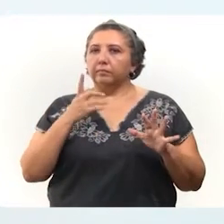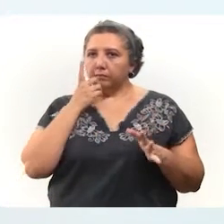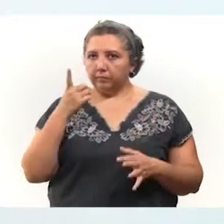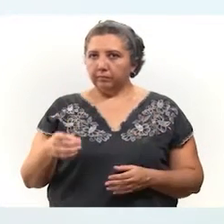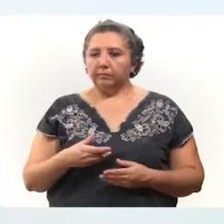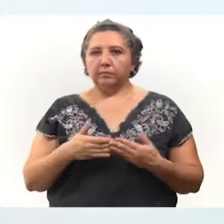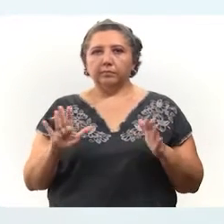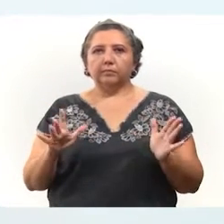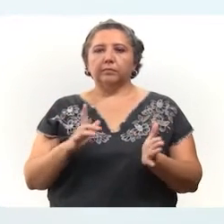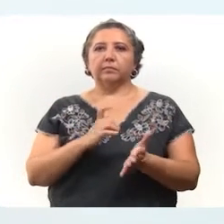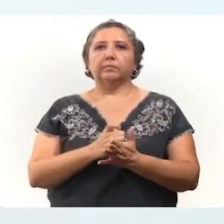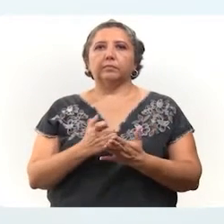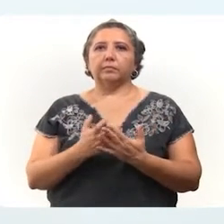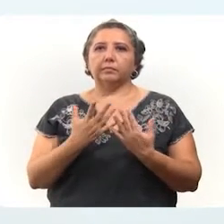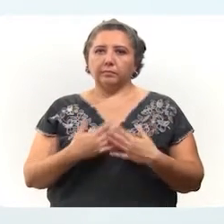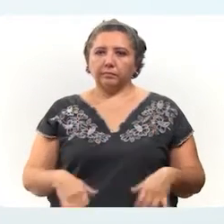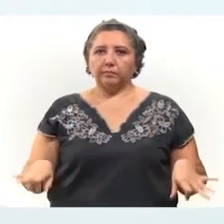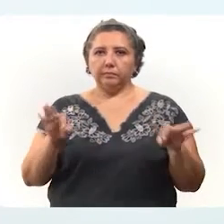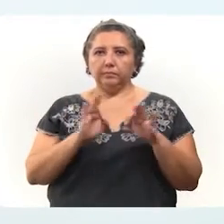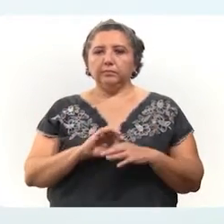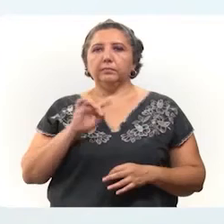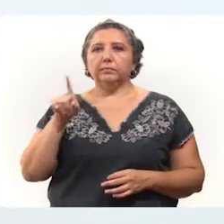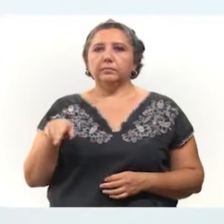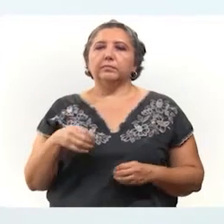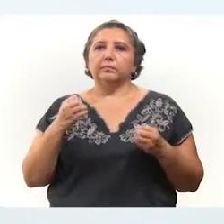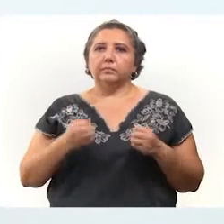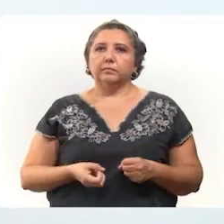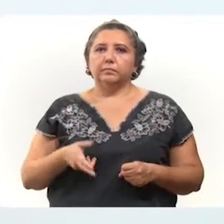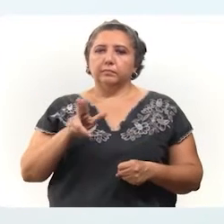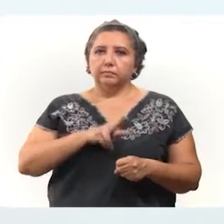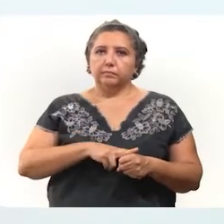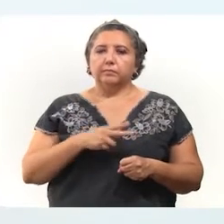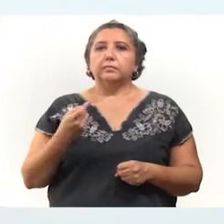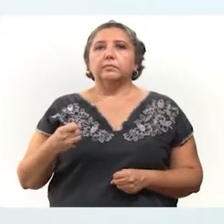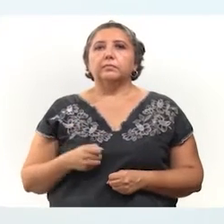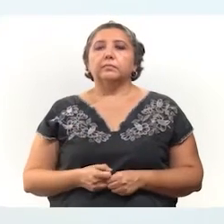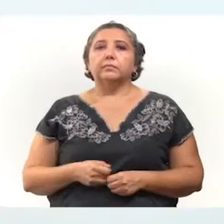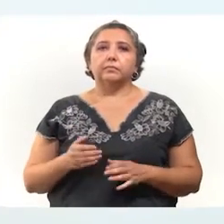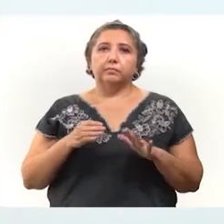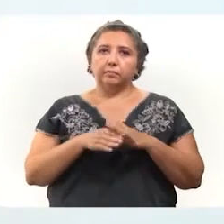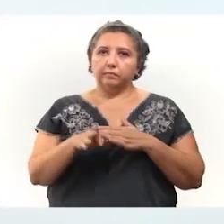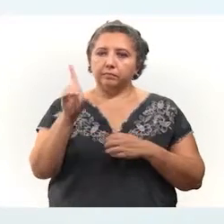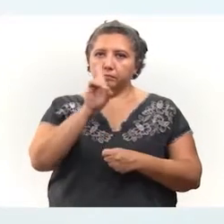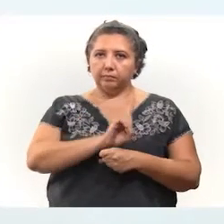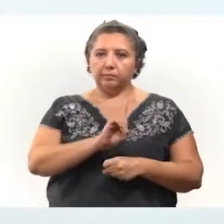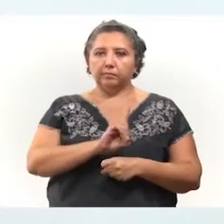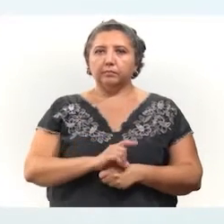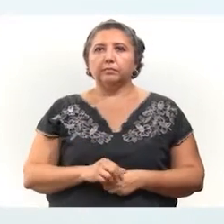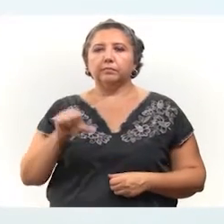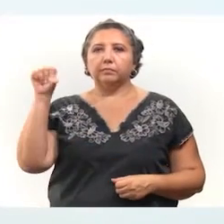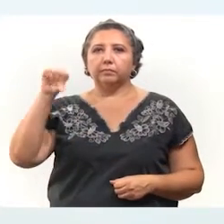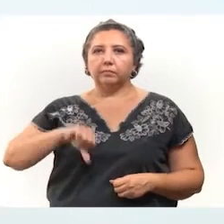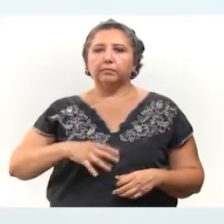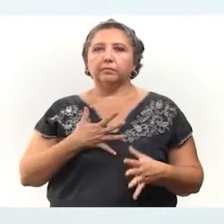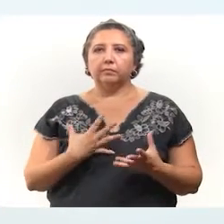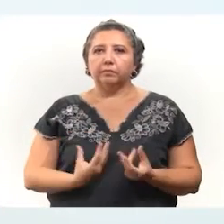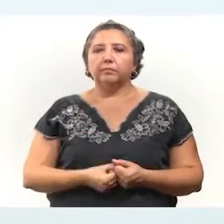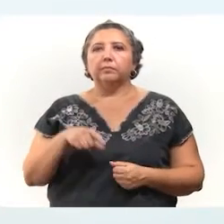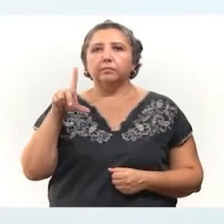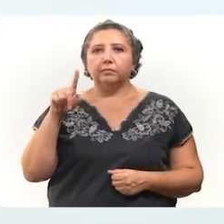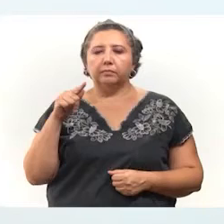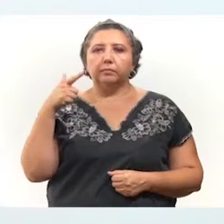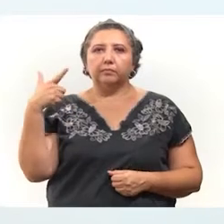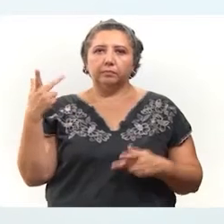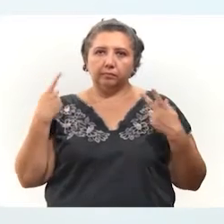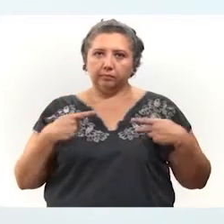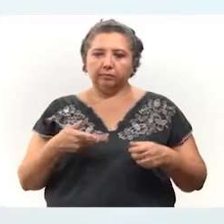lobe. 69.303 mako sokutoh taluyolo. Mishbal yantio, matu pa kikoble kohanilo. Letiobe, 90% de chiltulaka le